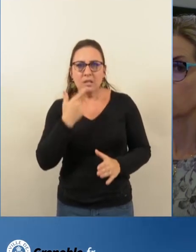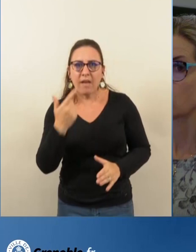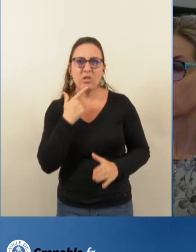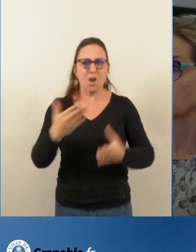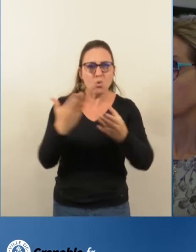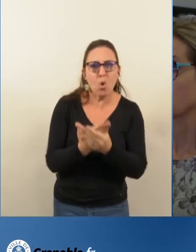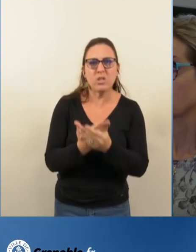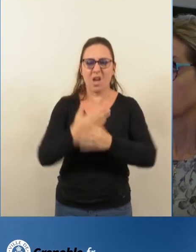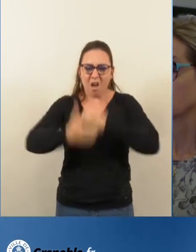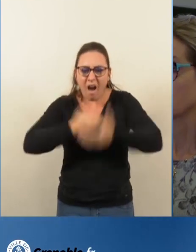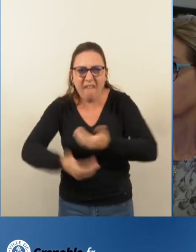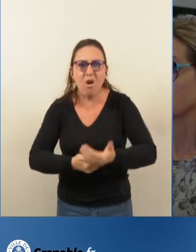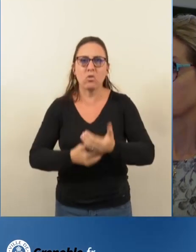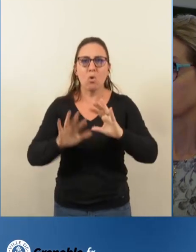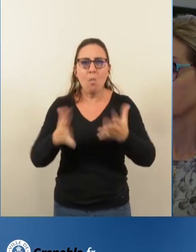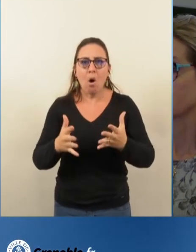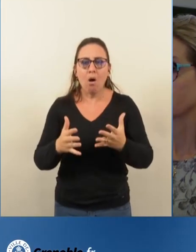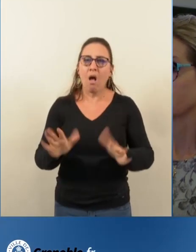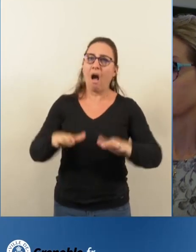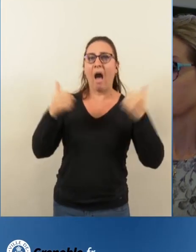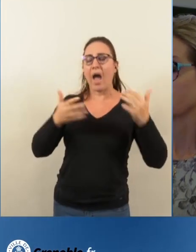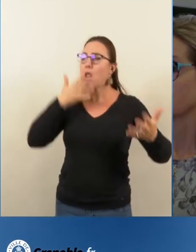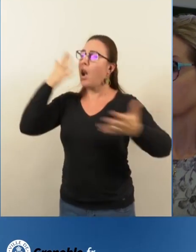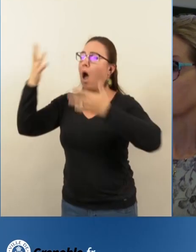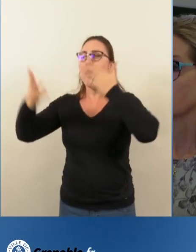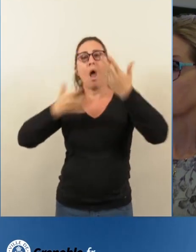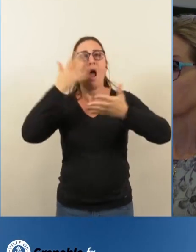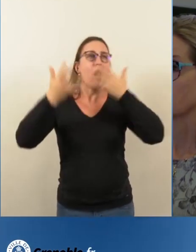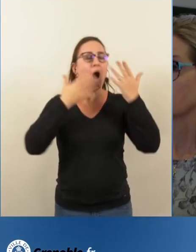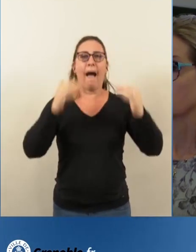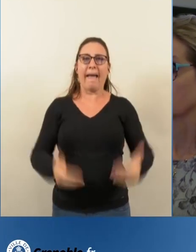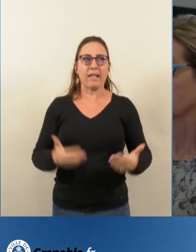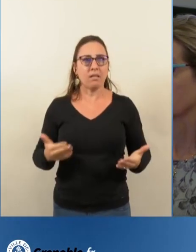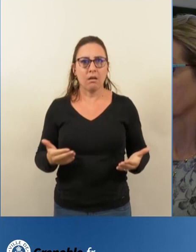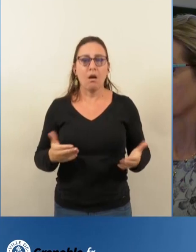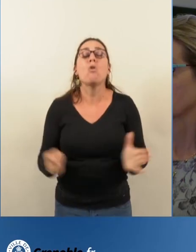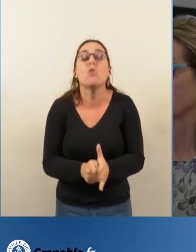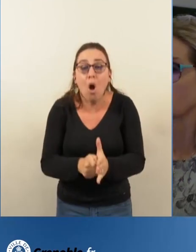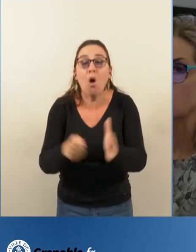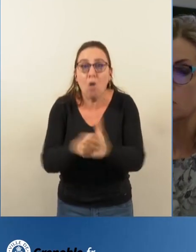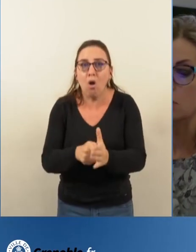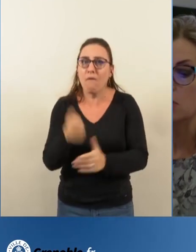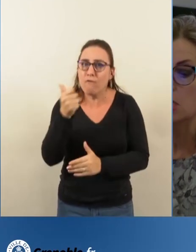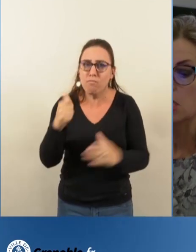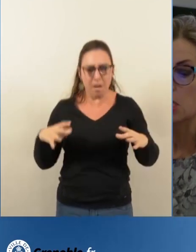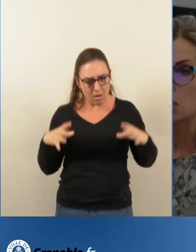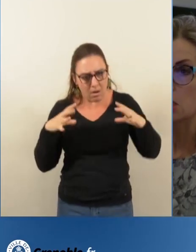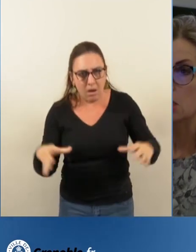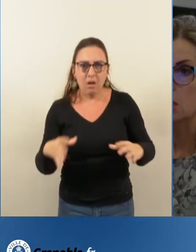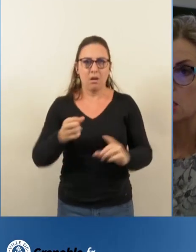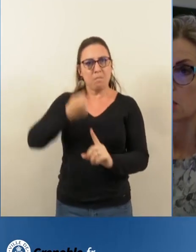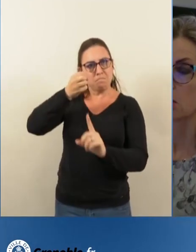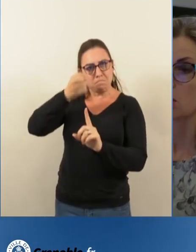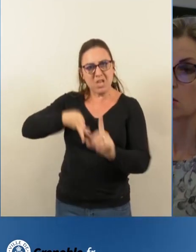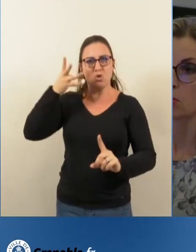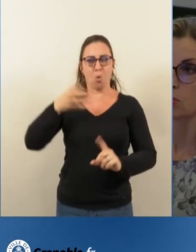les faire avancer et pas seulement demeurer dans l'incantation à partir que quand allez-vous remplir votre mandat